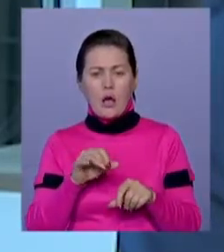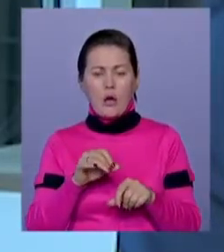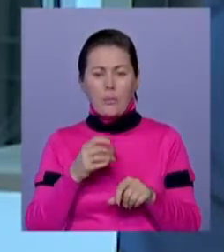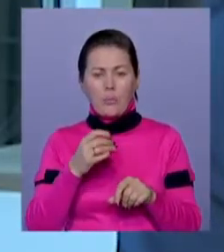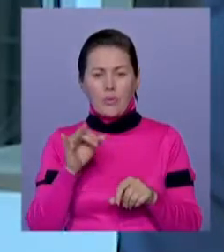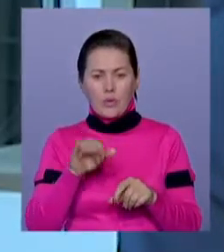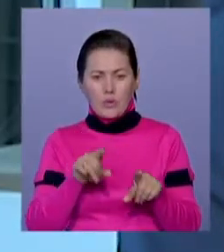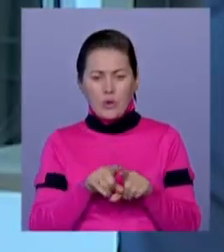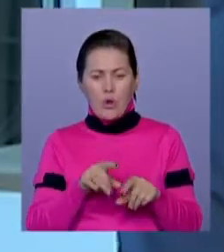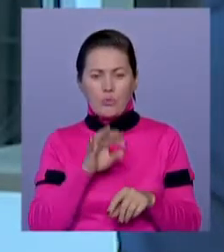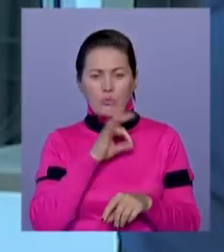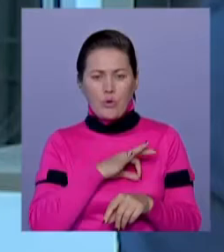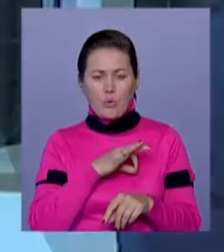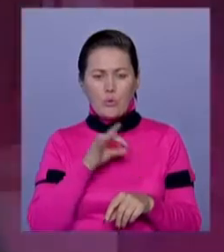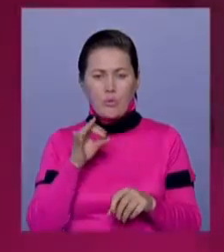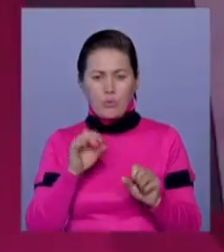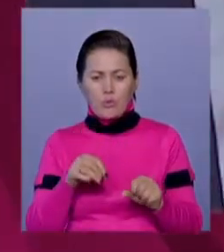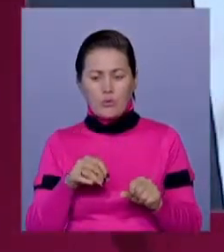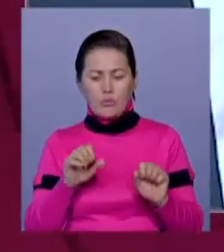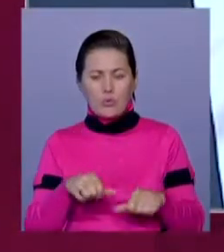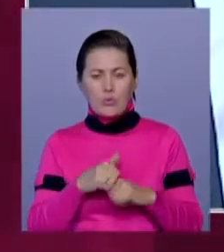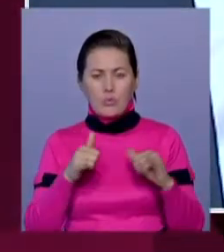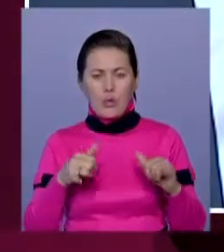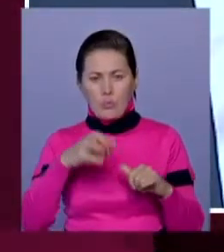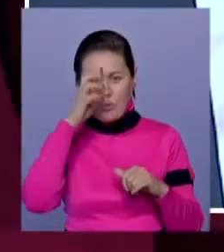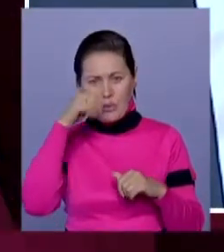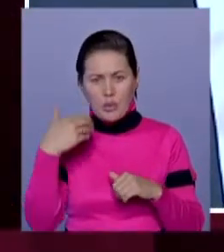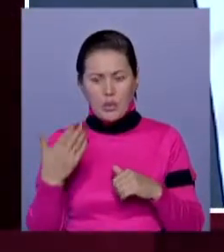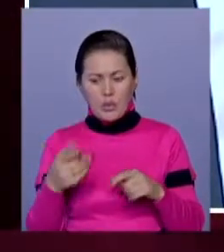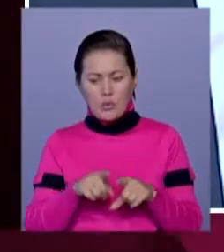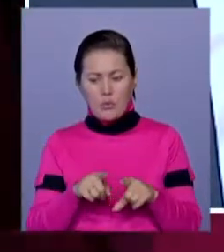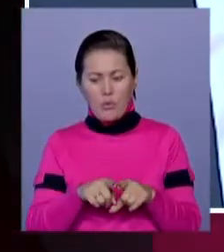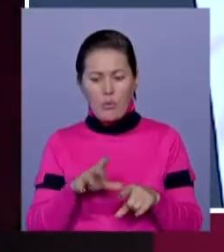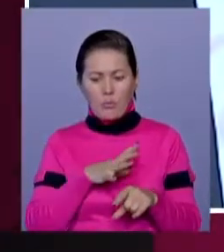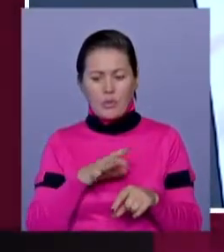функцияларын жүзеге асырудағы мүмкіндікті арттыру мемлекет тарапынан.